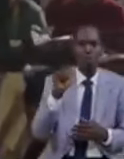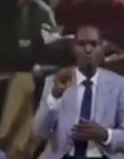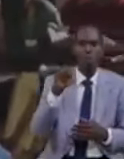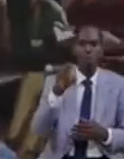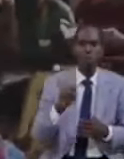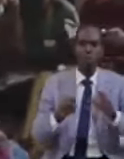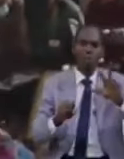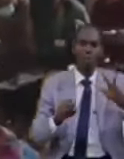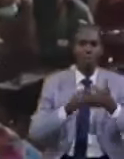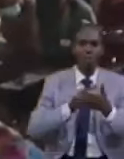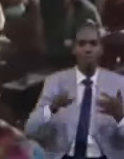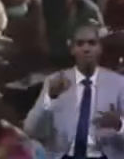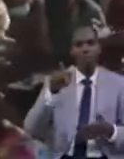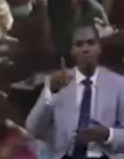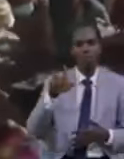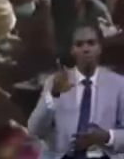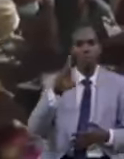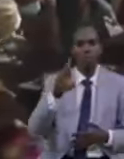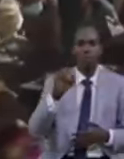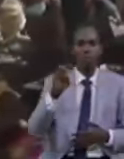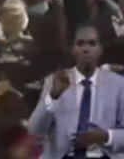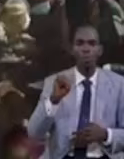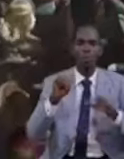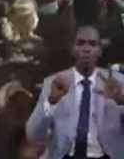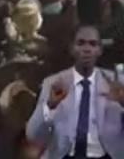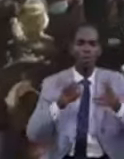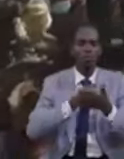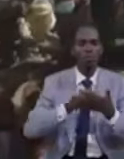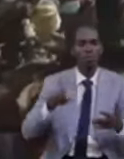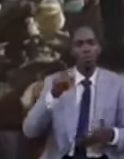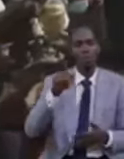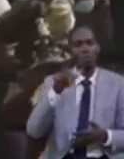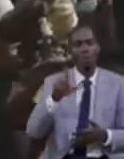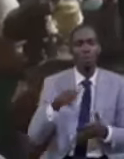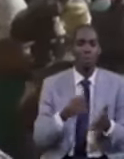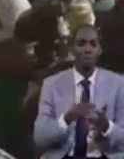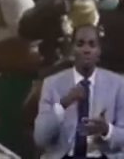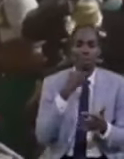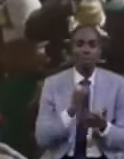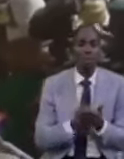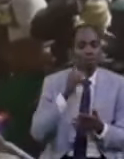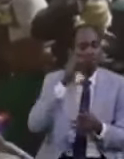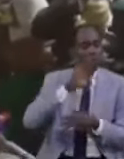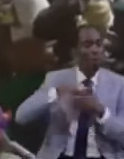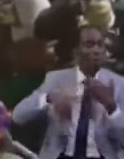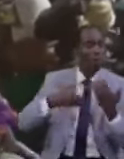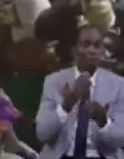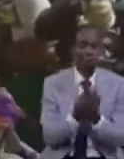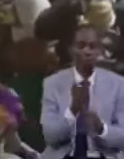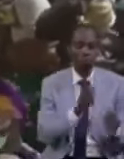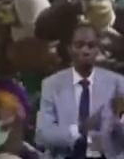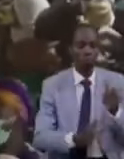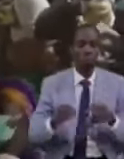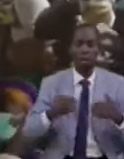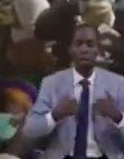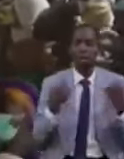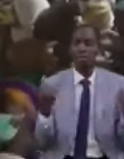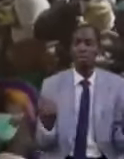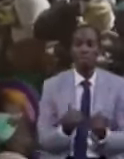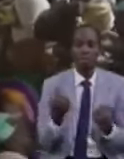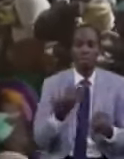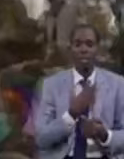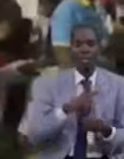en Romains 3 verset 23 et dit car tous sont péchés et sont privés de la gloire